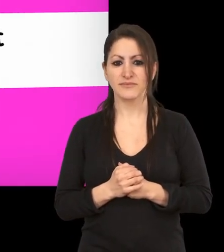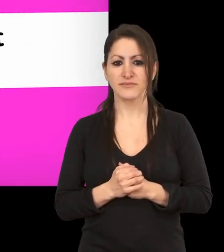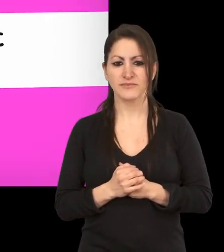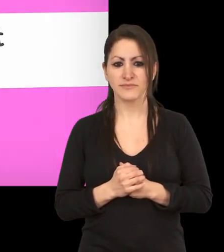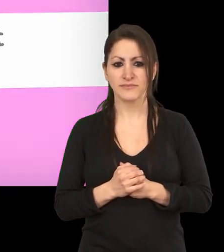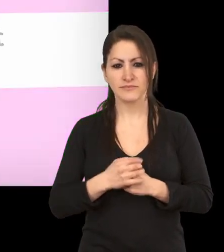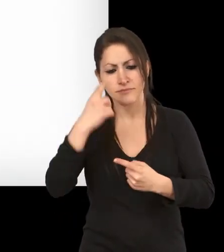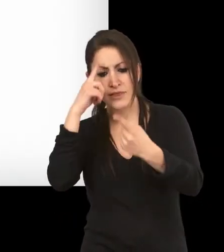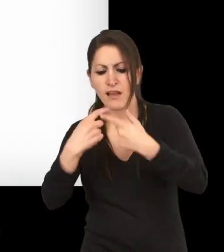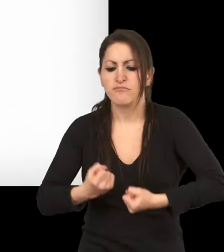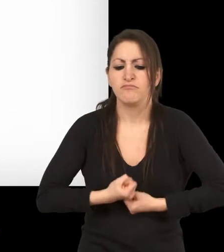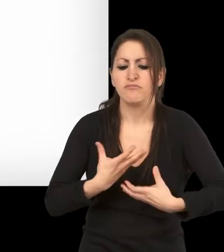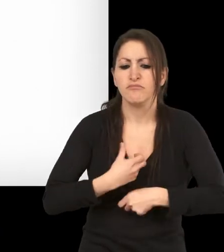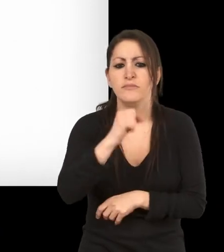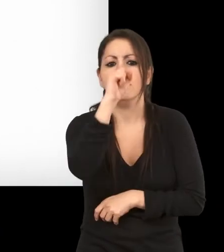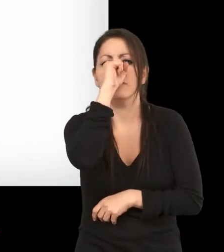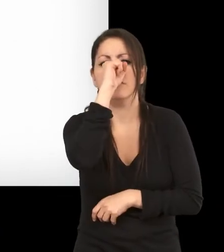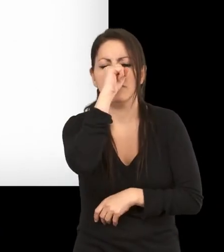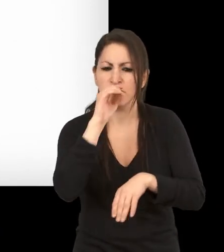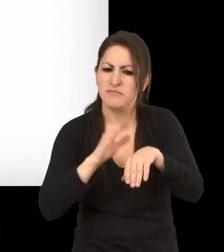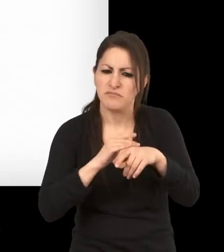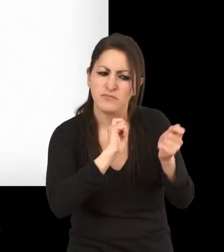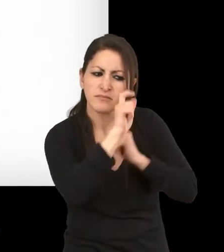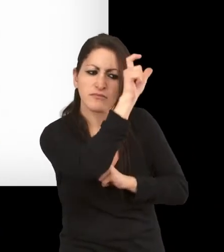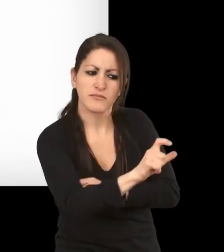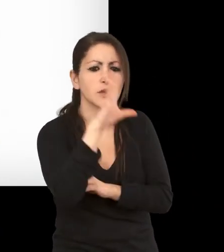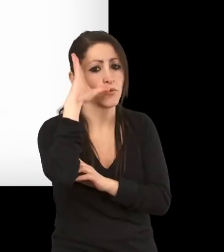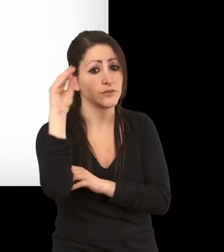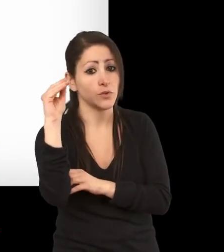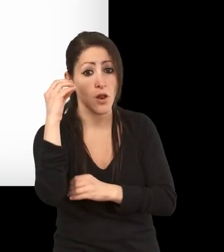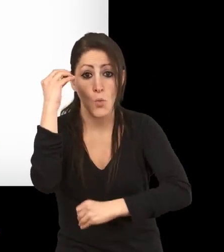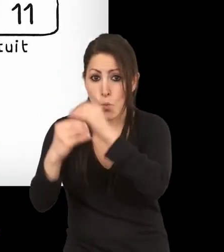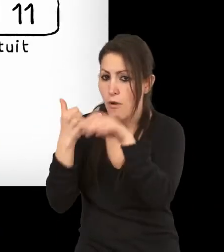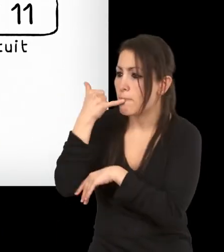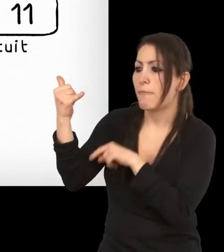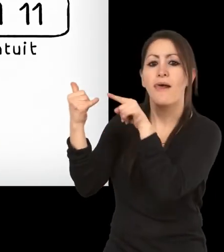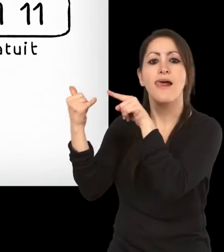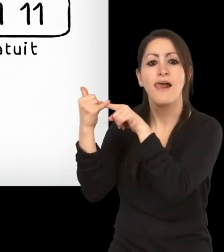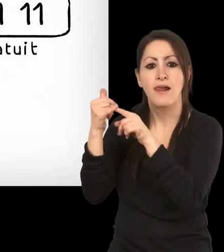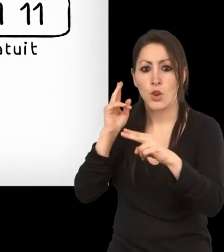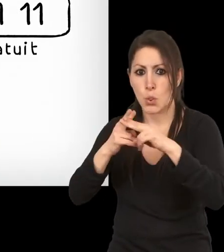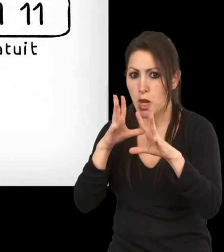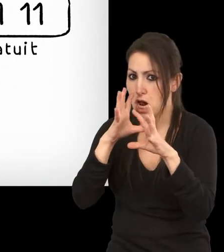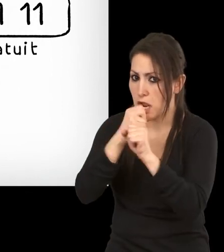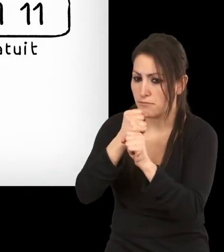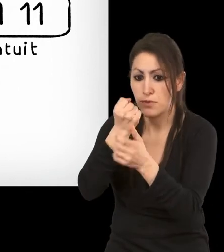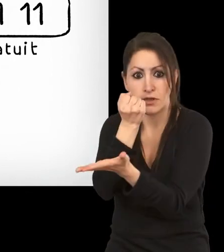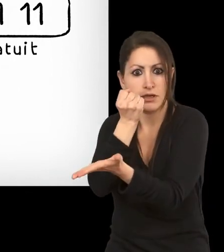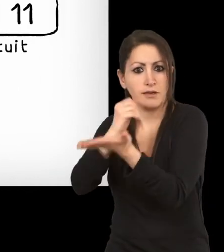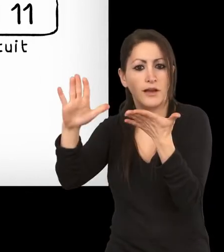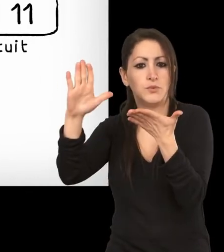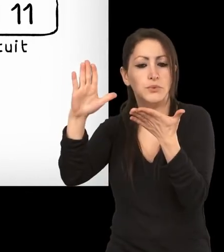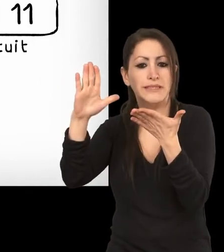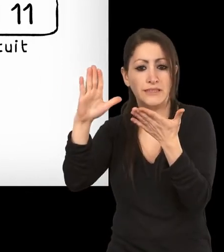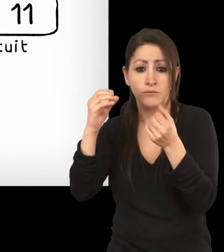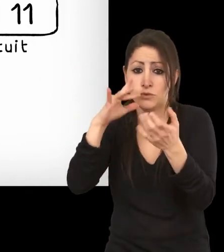j'en parle. Pour parler de toutes vos questions autour de la sexualité, adressez-vous à un professionnel ou appelez le 0800 08 11